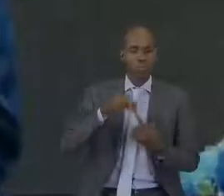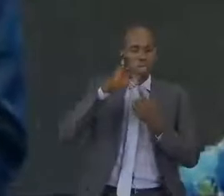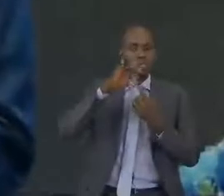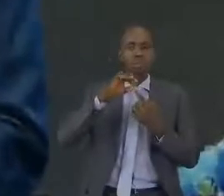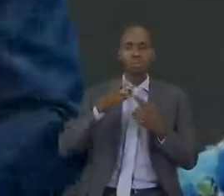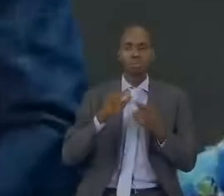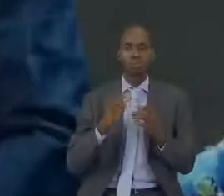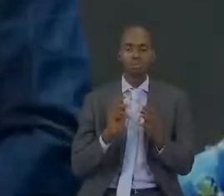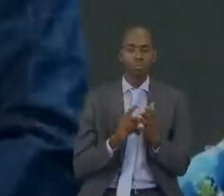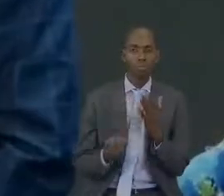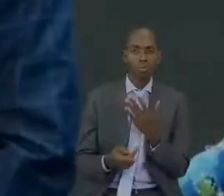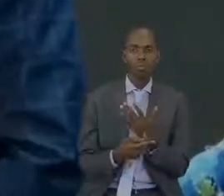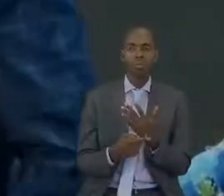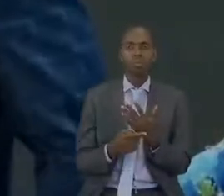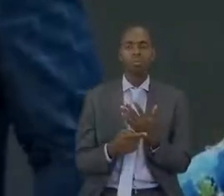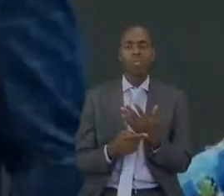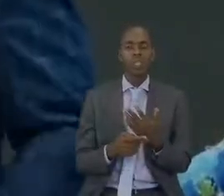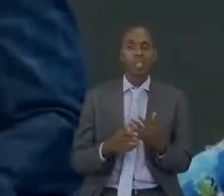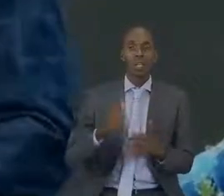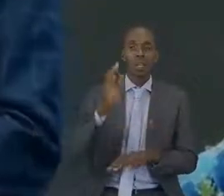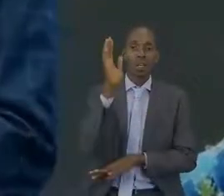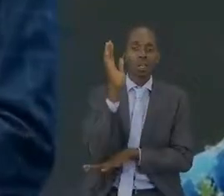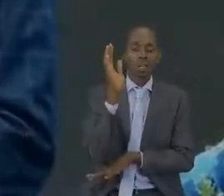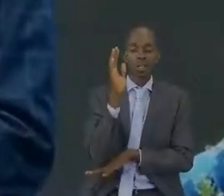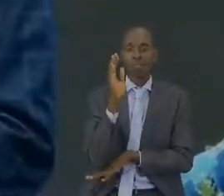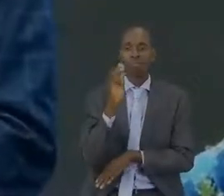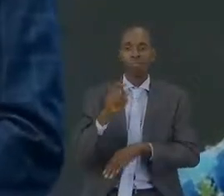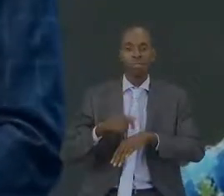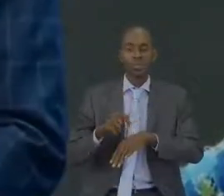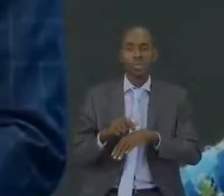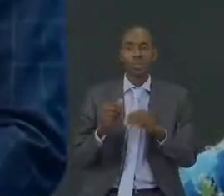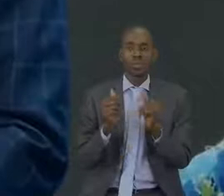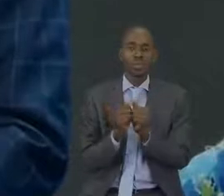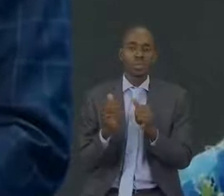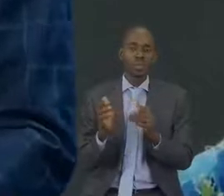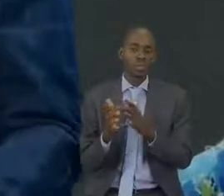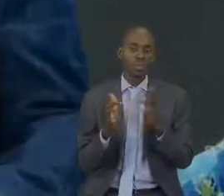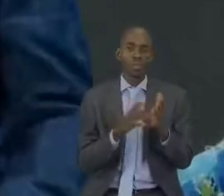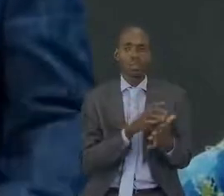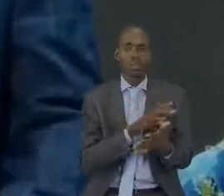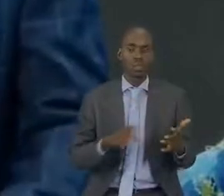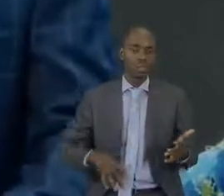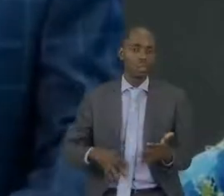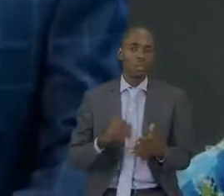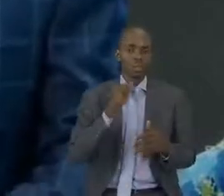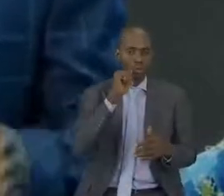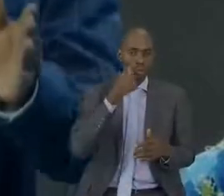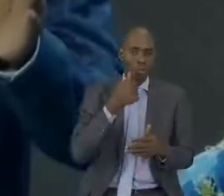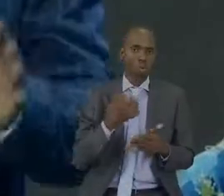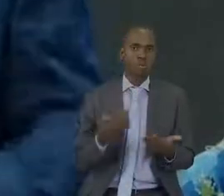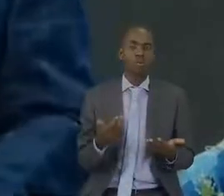après pour les nouveaux convertis et on vous informera dans vos localités, dans vos